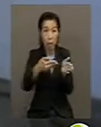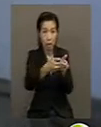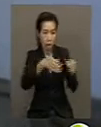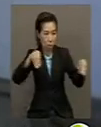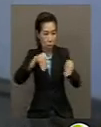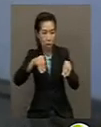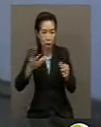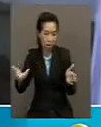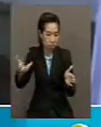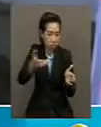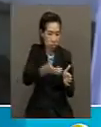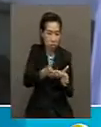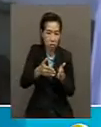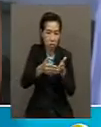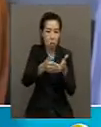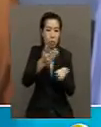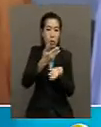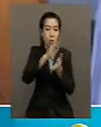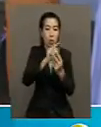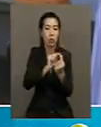ลงไปสำหรับที่จะขนย้ายไป